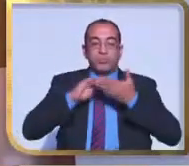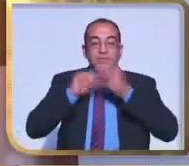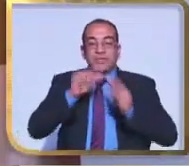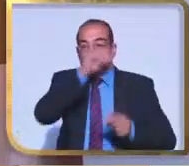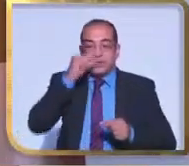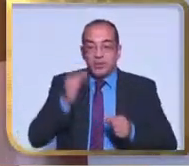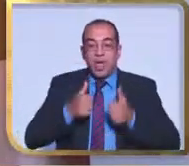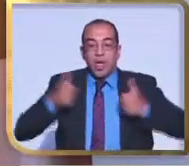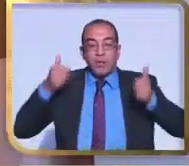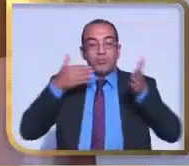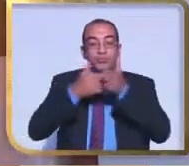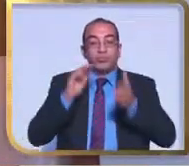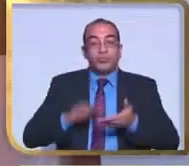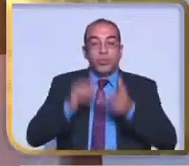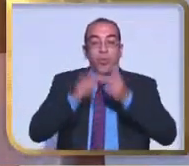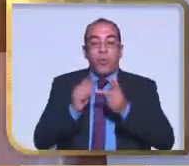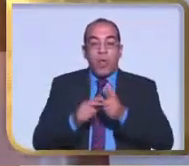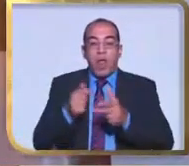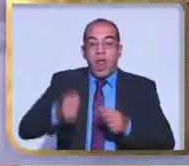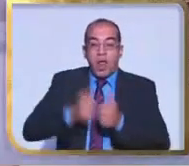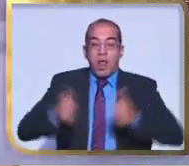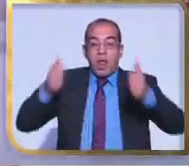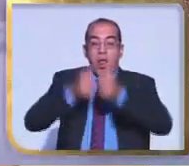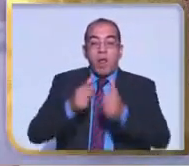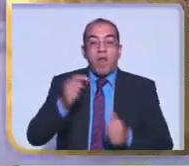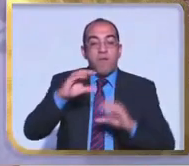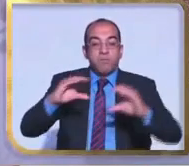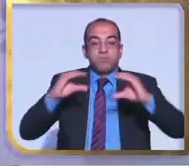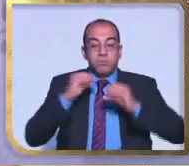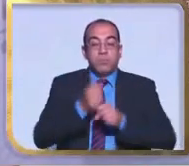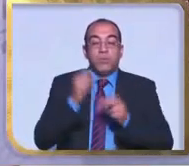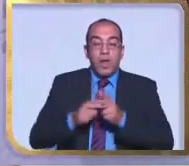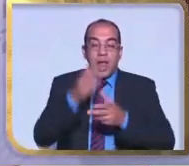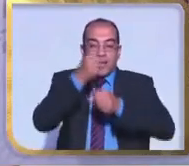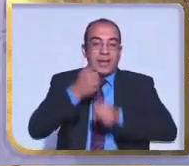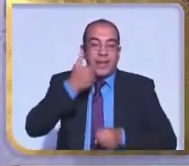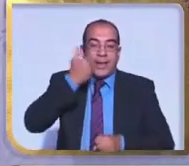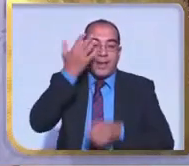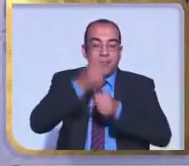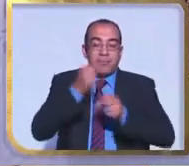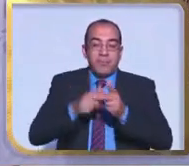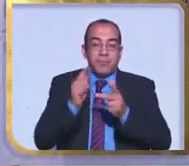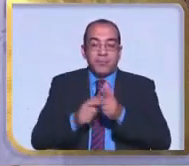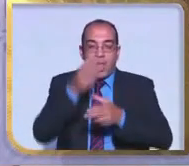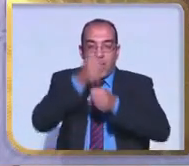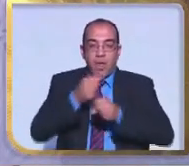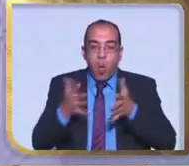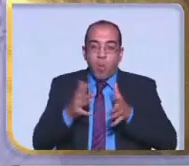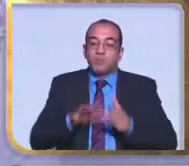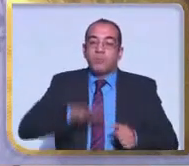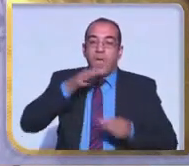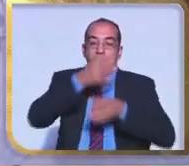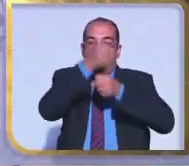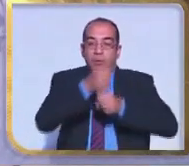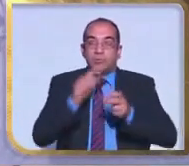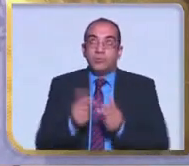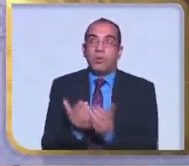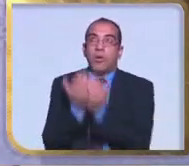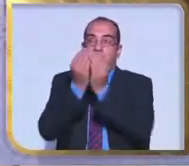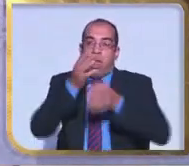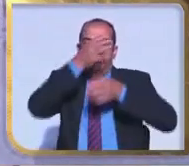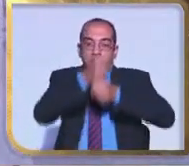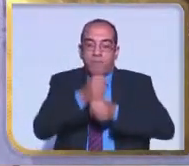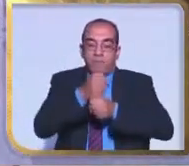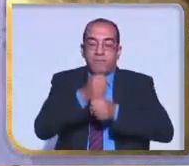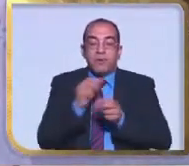ديننا ودنيانا وأهلنا ومالنا. اللهم استر عوراتنا وآمن روعاتنا، اللهم احفظنا